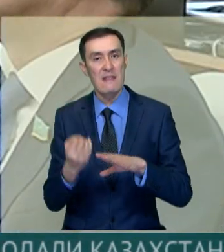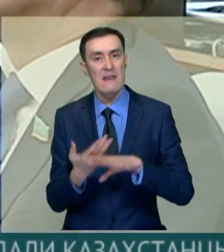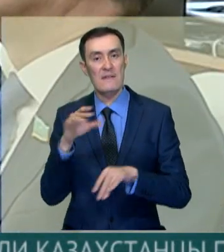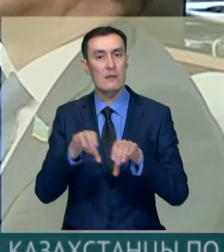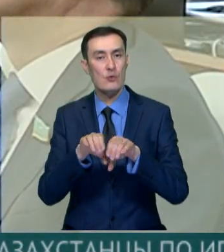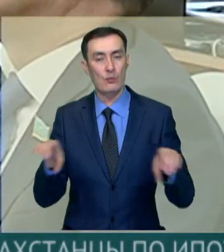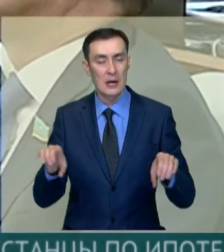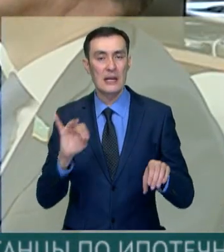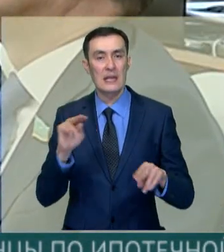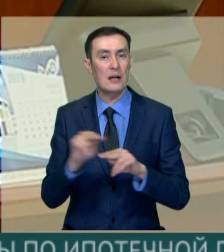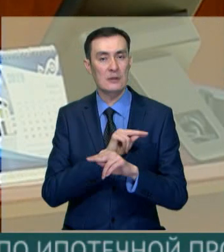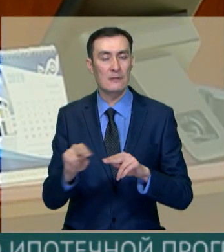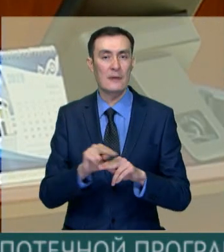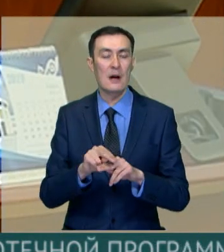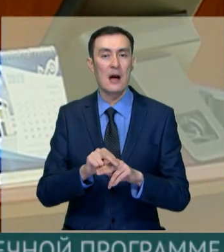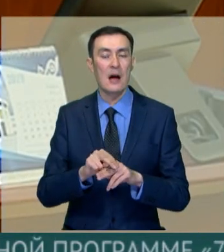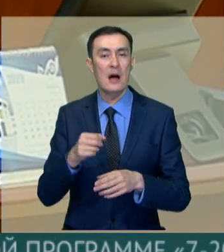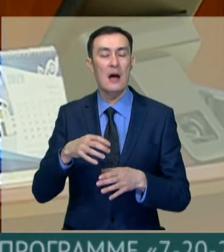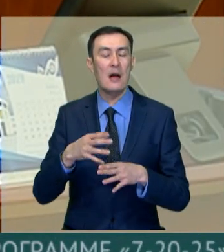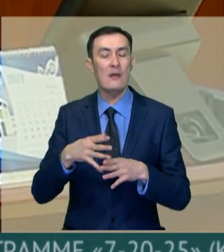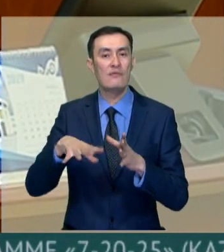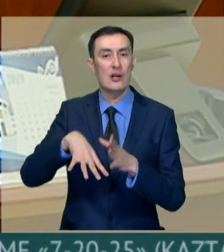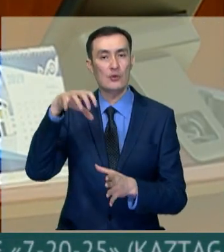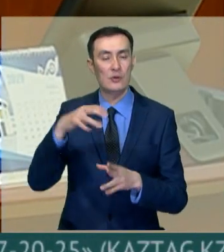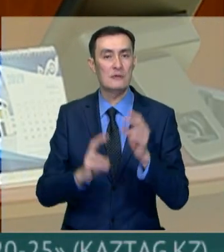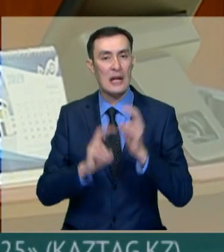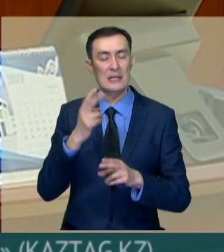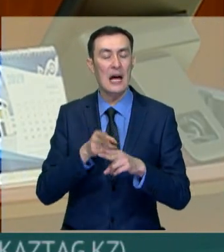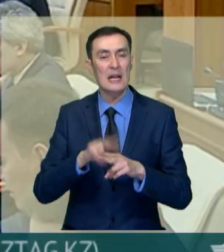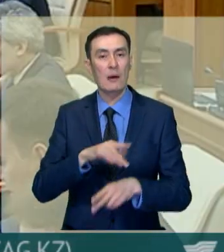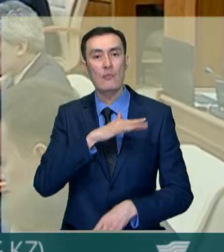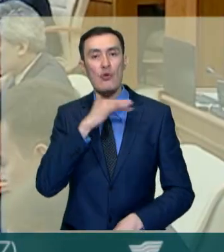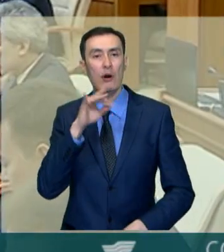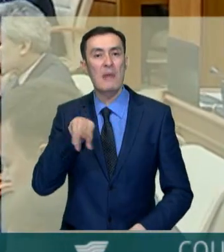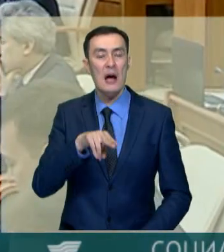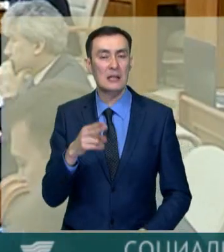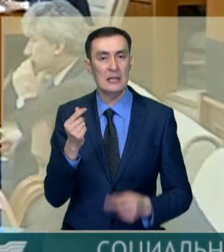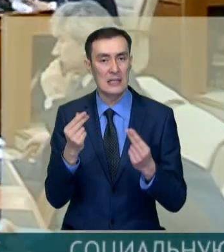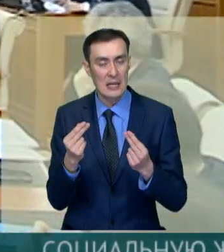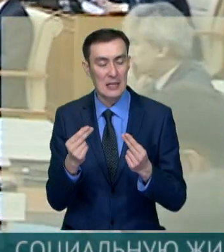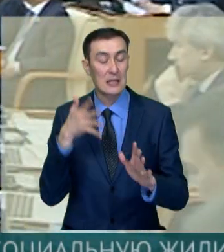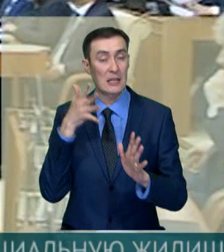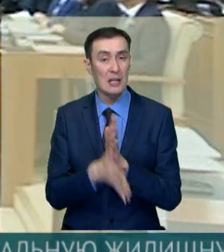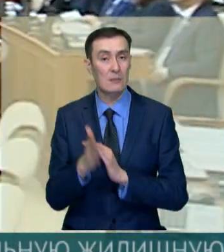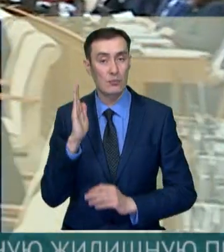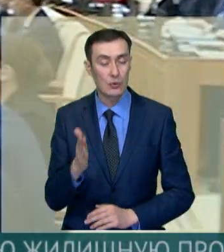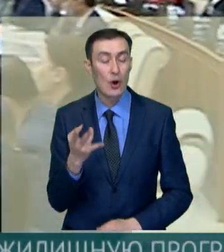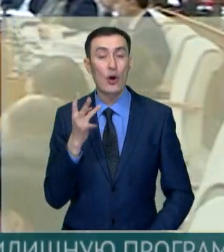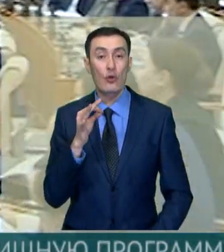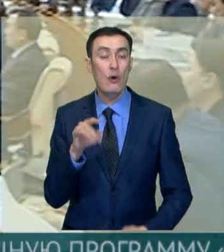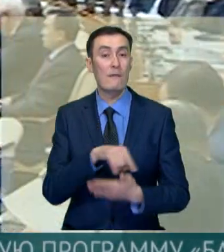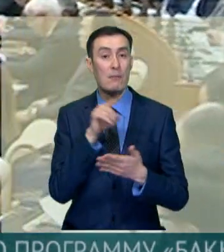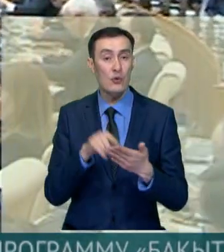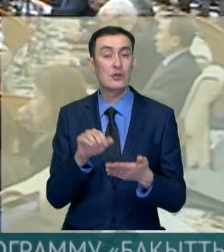и реконструировать нефтеперекачивающие станции. А это многомиллиардные, если считать в национальной валюте, затраты. Но что касается